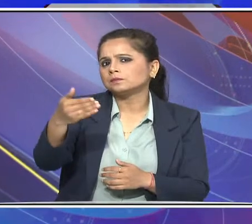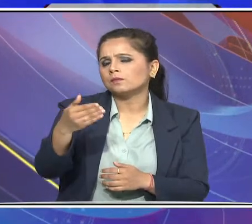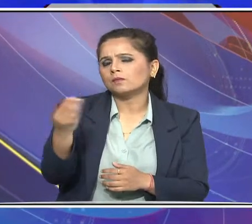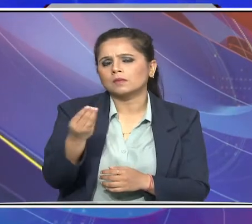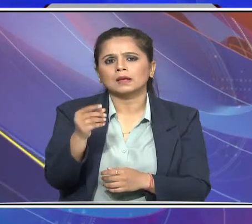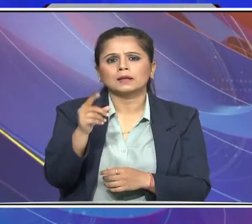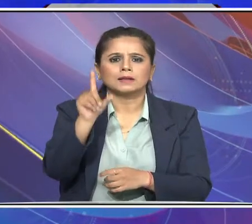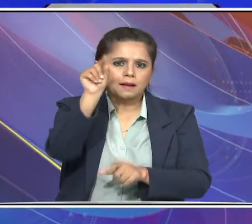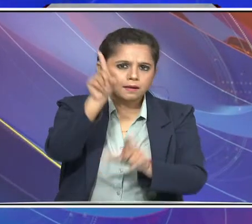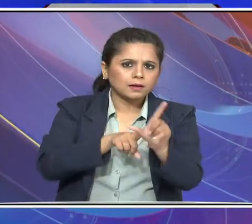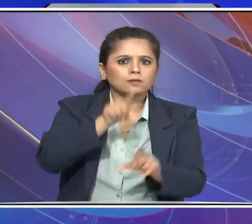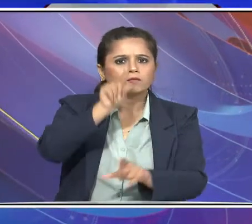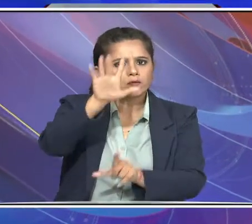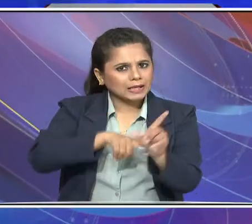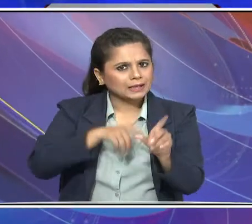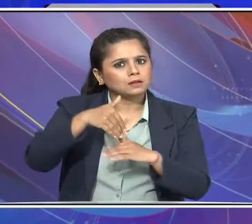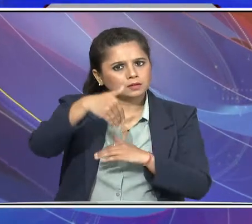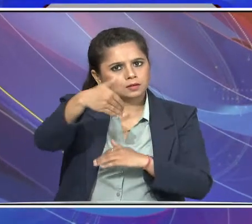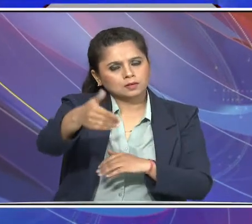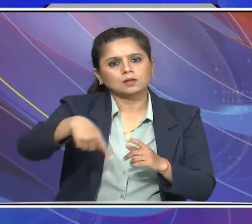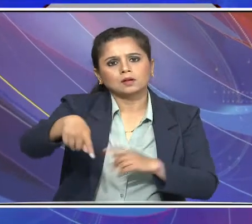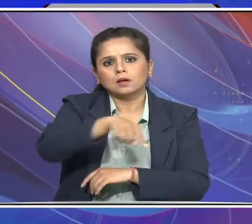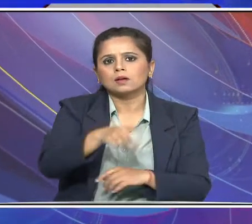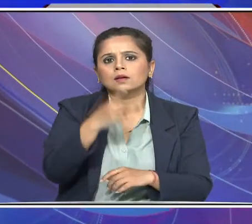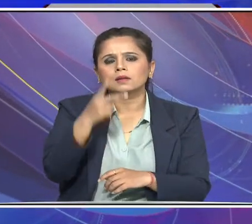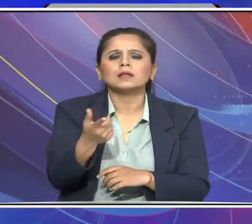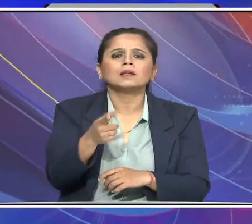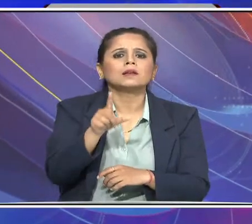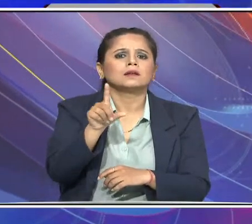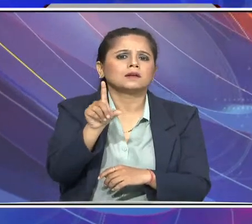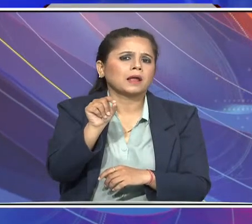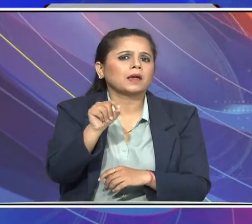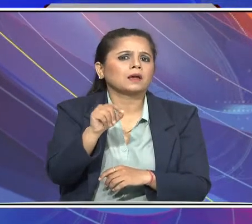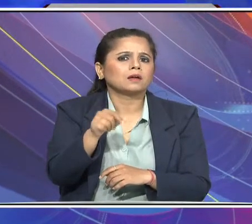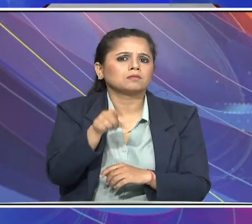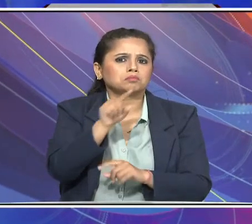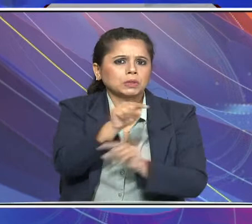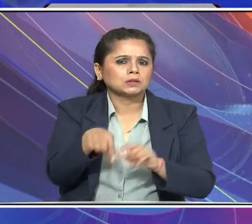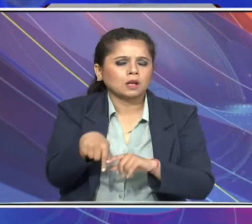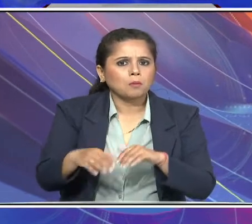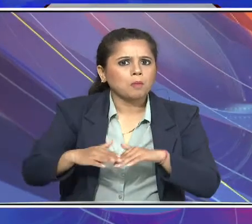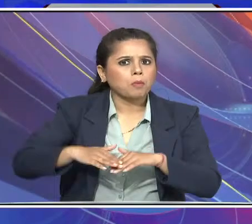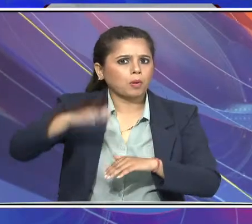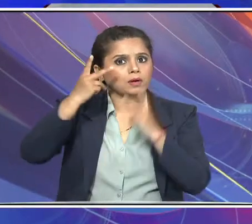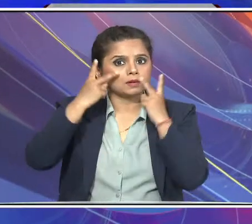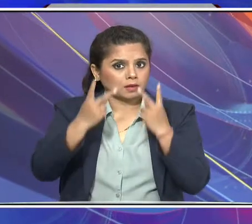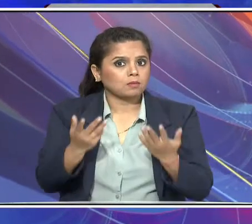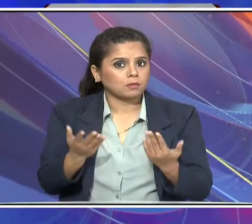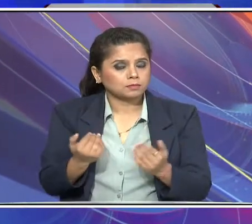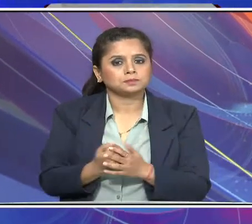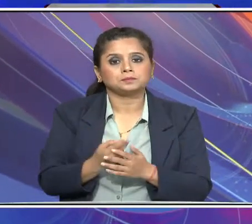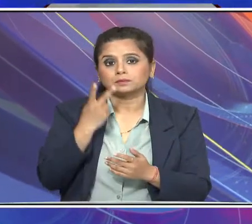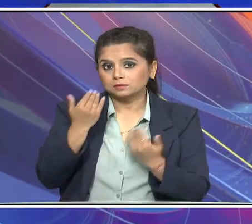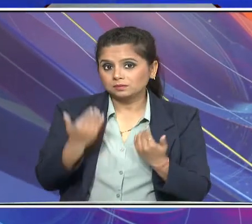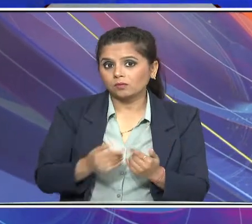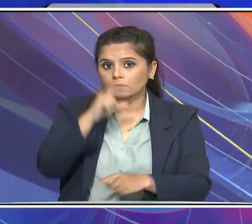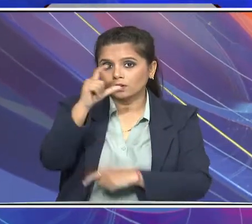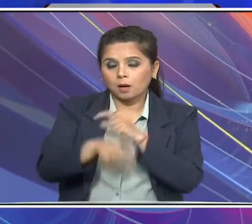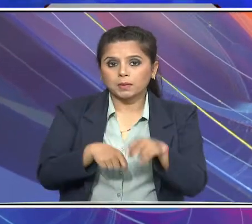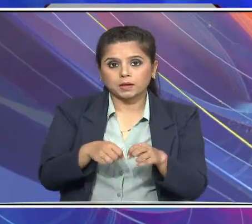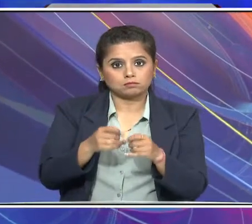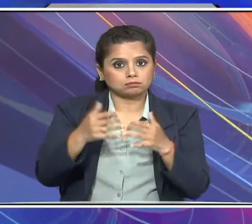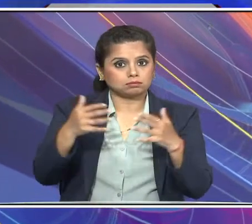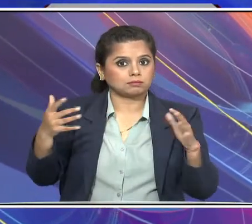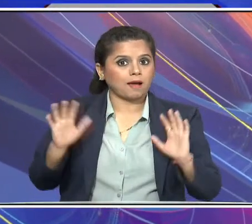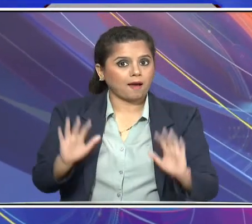10-15 साल से आगे बाढ़ रहा है तो जी तरह से इंडस्ट्रीज आगे बाढ़ रही है